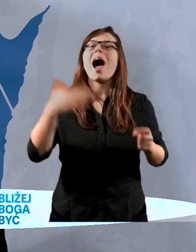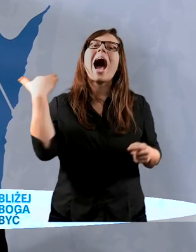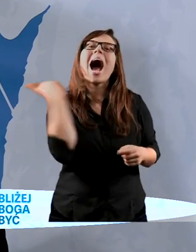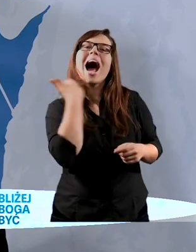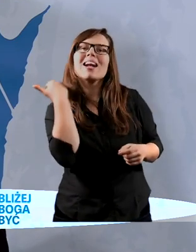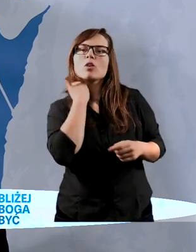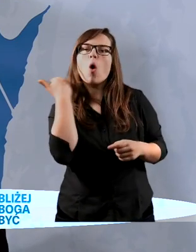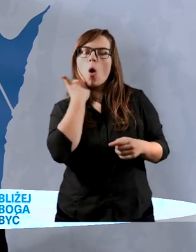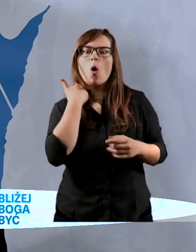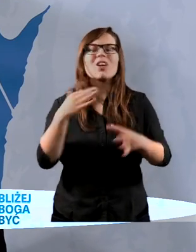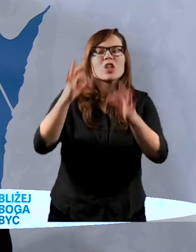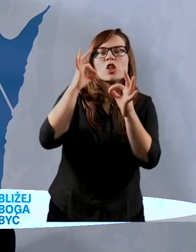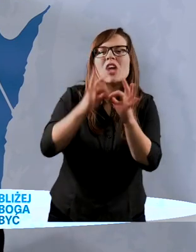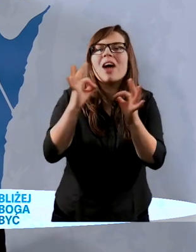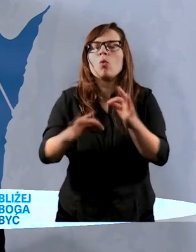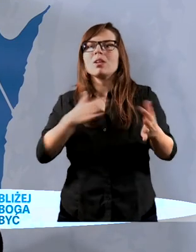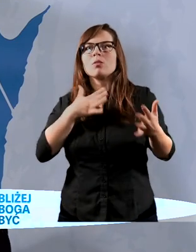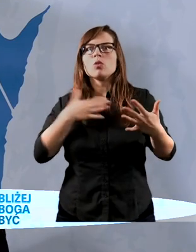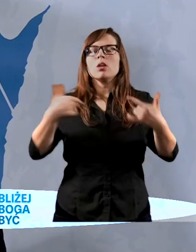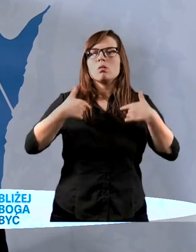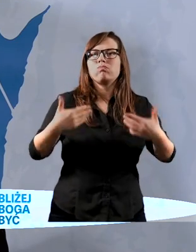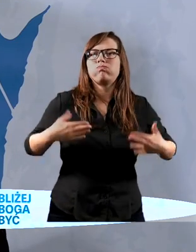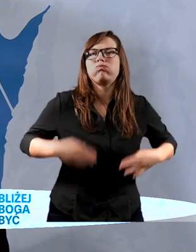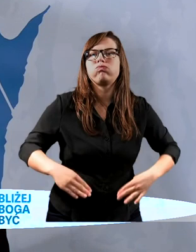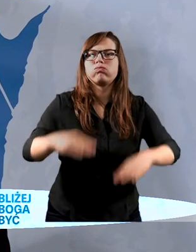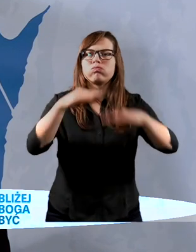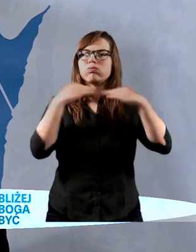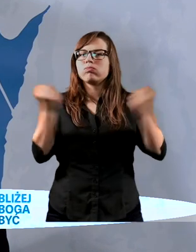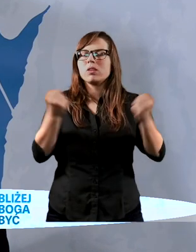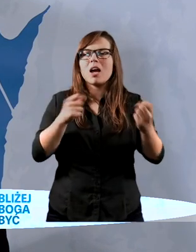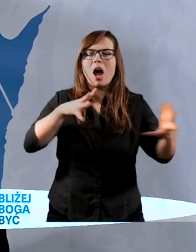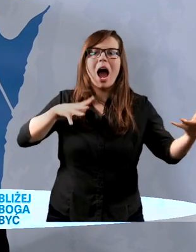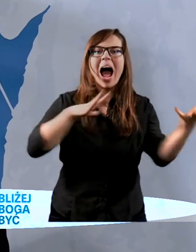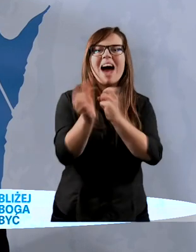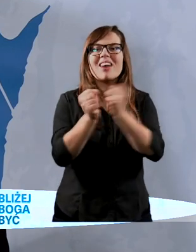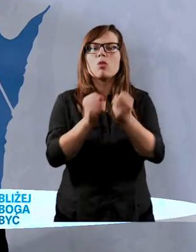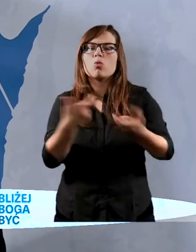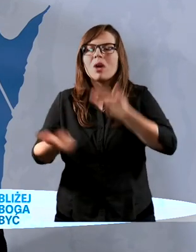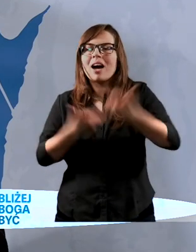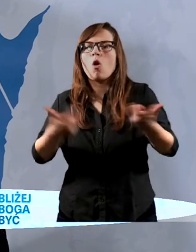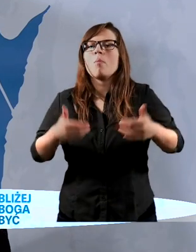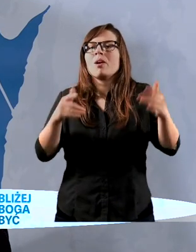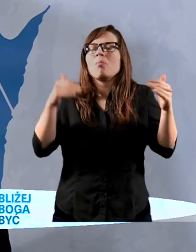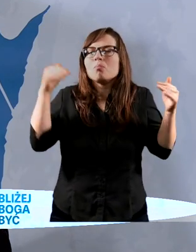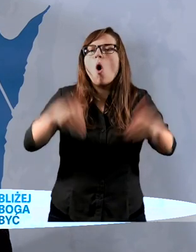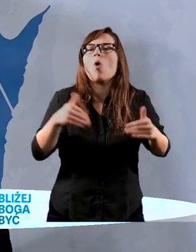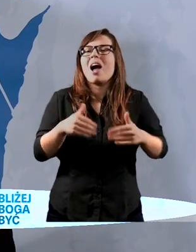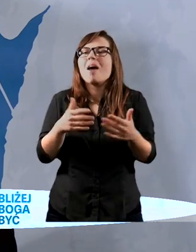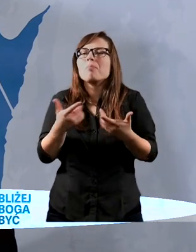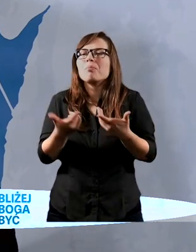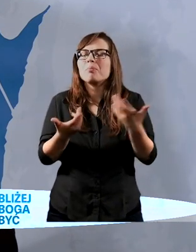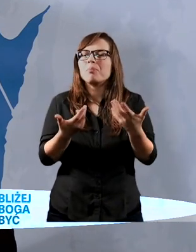Alkohol szczególnie potęgował rozmiary tej kłótni i często dochodziło do tego, że nawet na jakichś imprezach